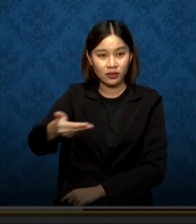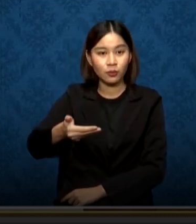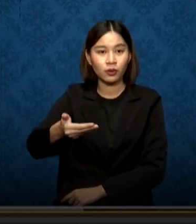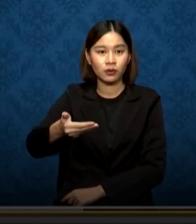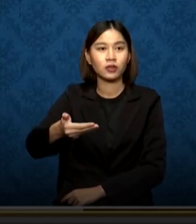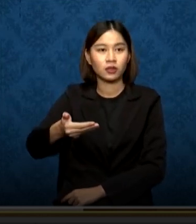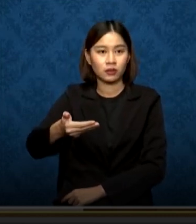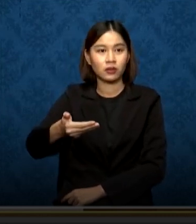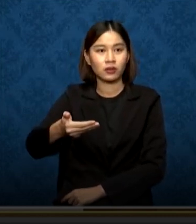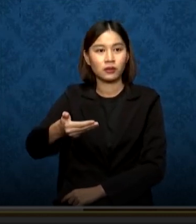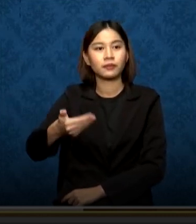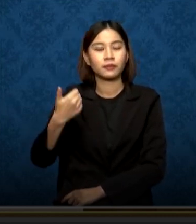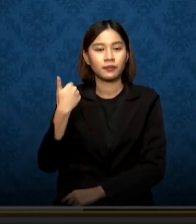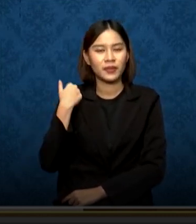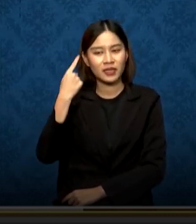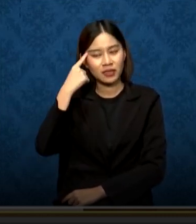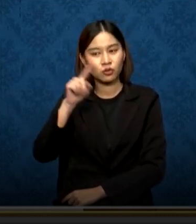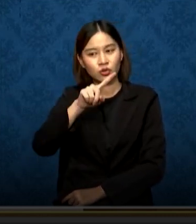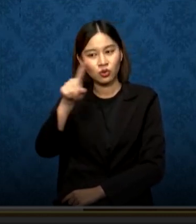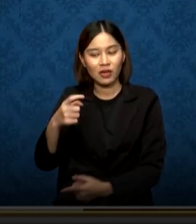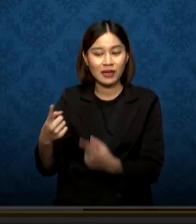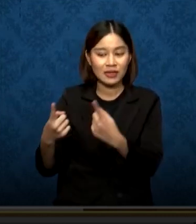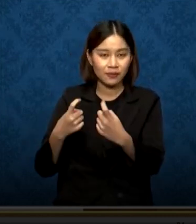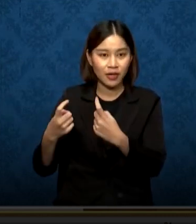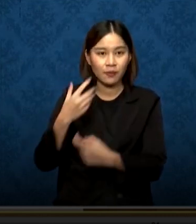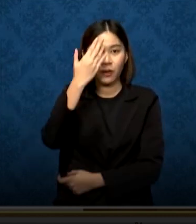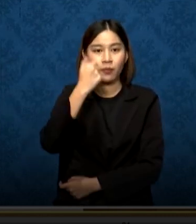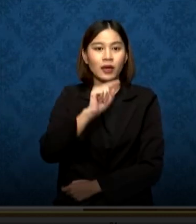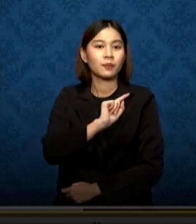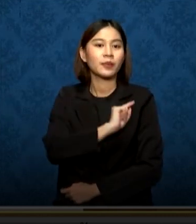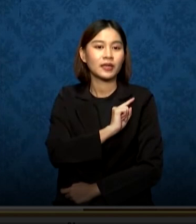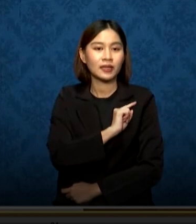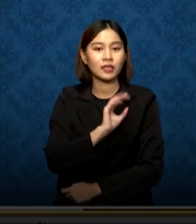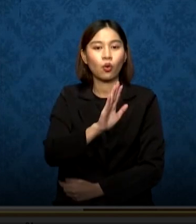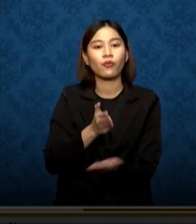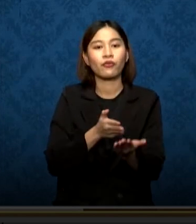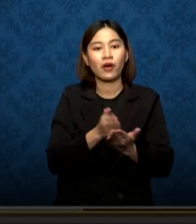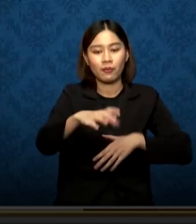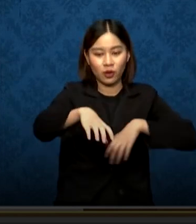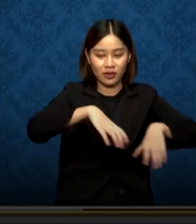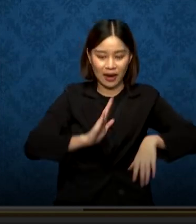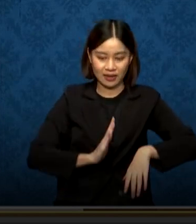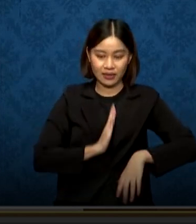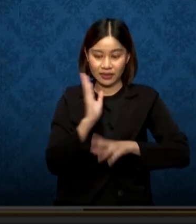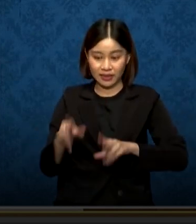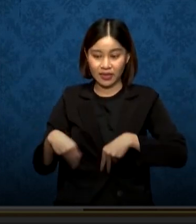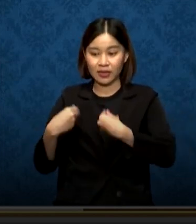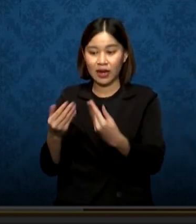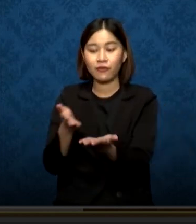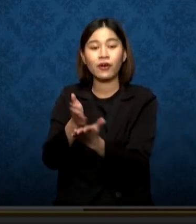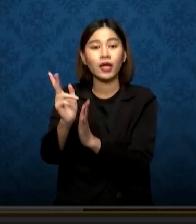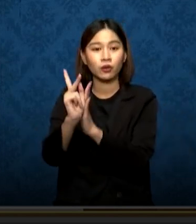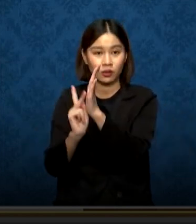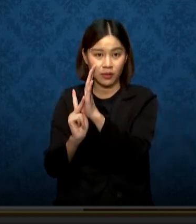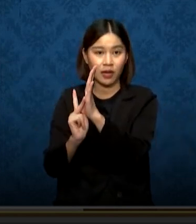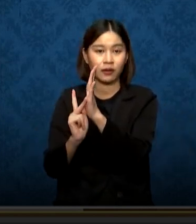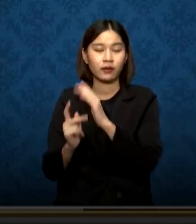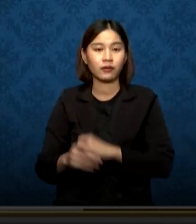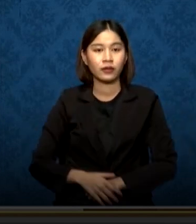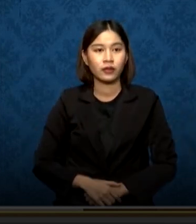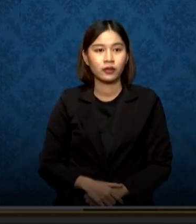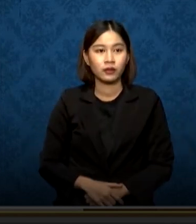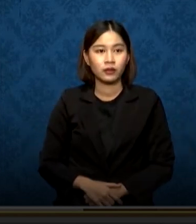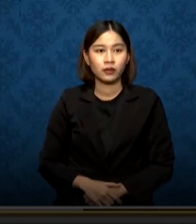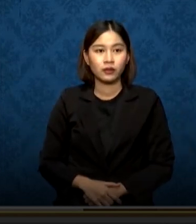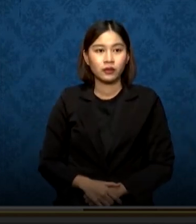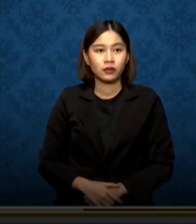านมีอยู่นะครับเพราะถือว่าเป็นหน้าที่ของฝ่ายบริหารที่ต้องให้เกียรติทางฝ่ายนิติบัญญัติใ